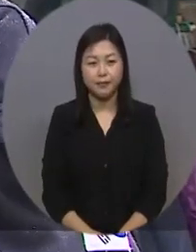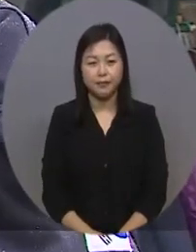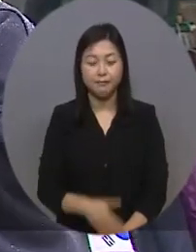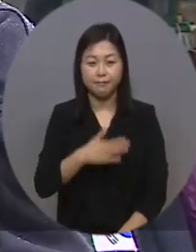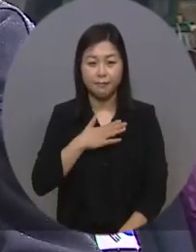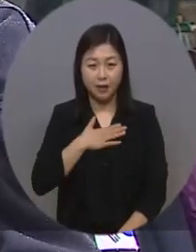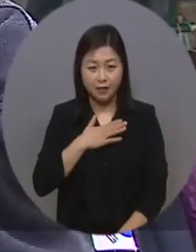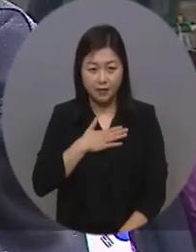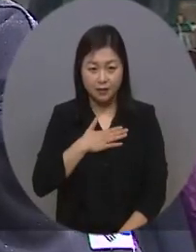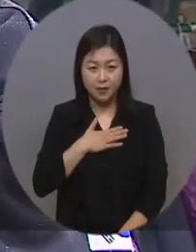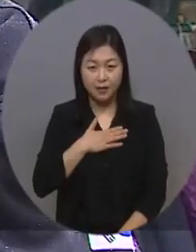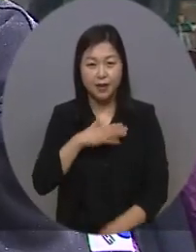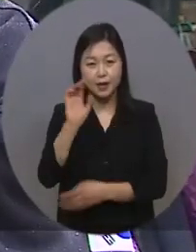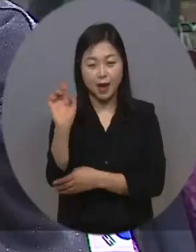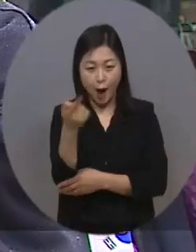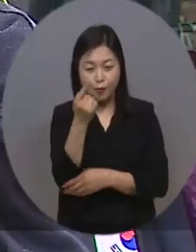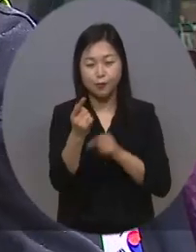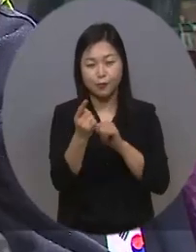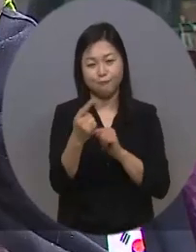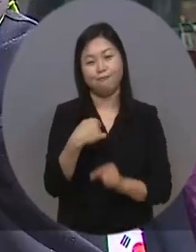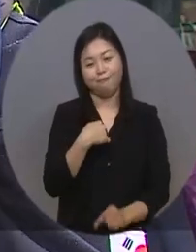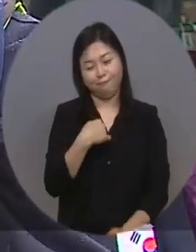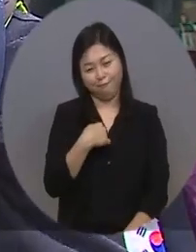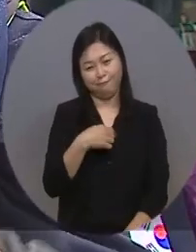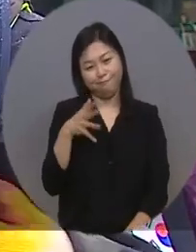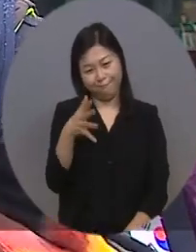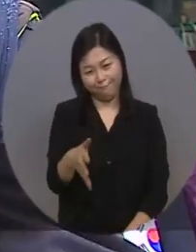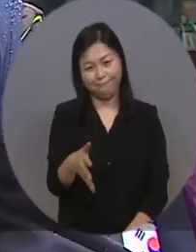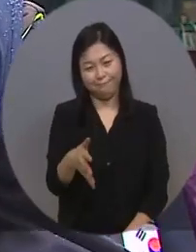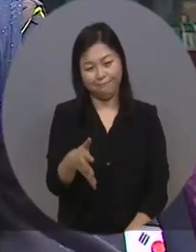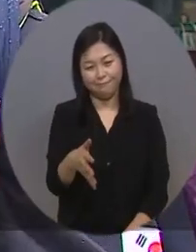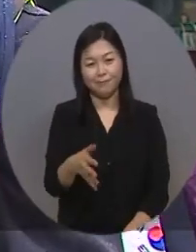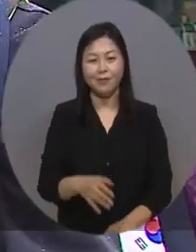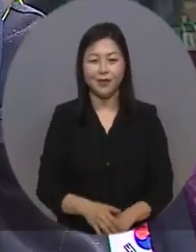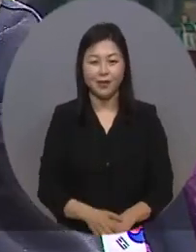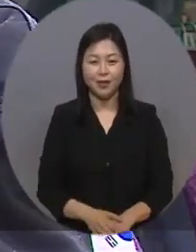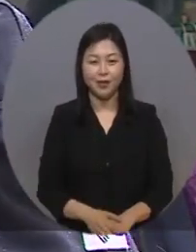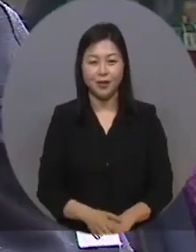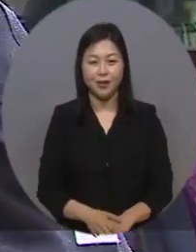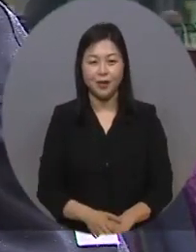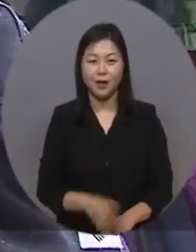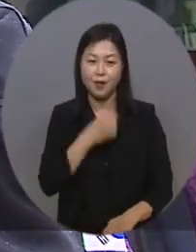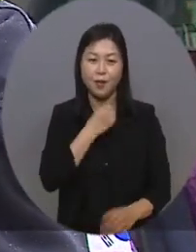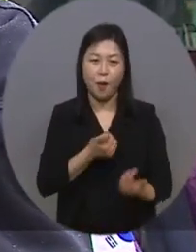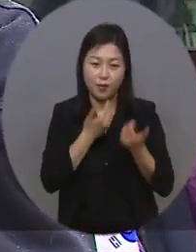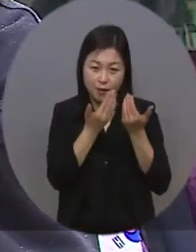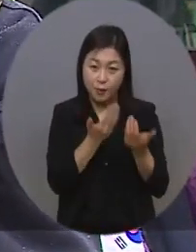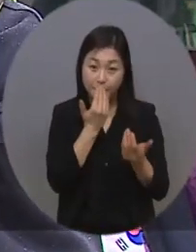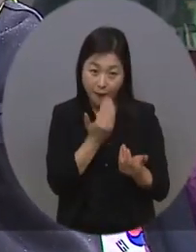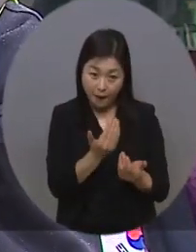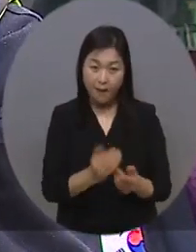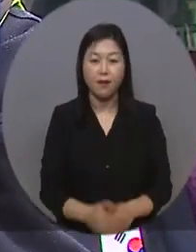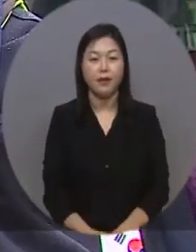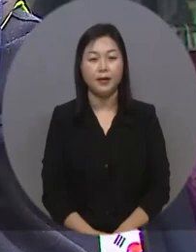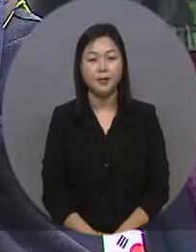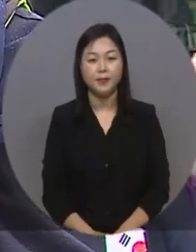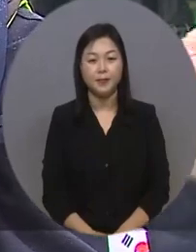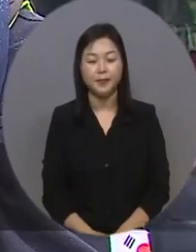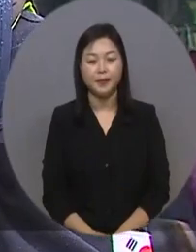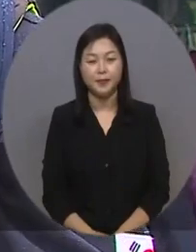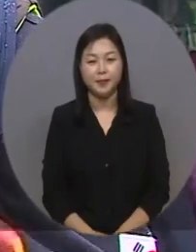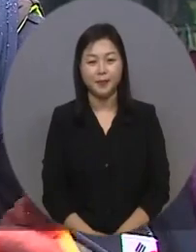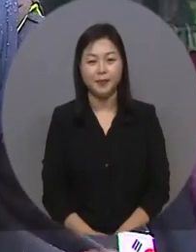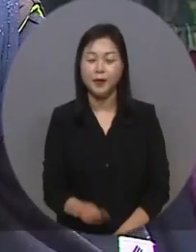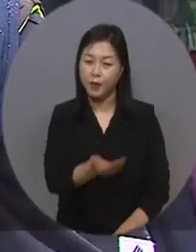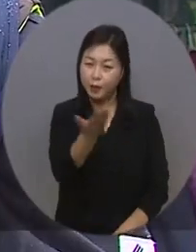같은 경우는 야구가 주기 때문에 또 야구로서 어떤 이렇게 자원봉사하고 또 그렇게 할